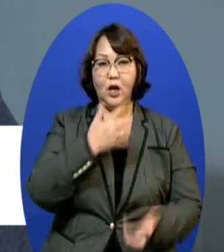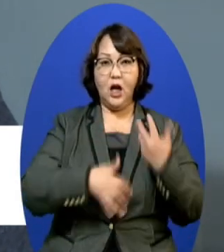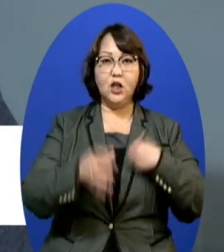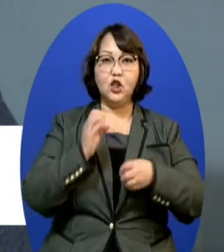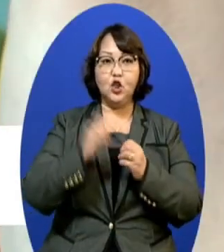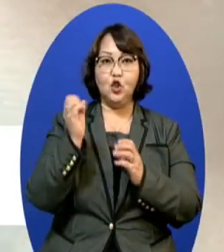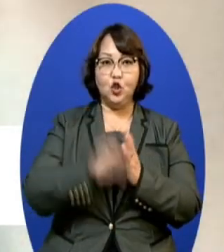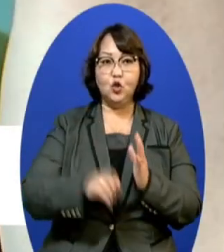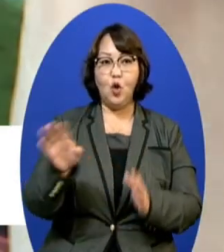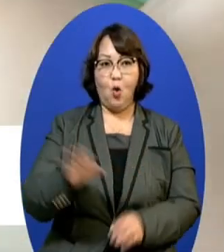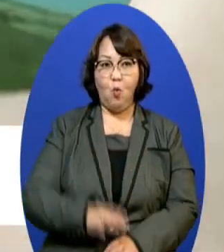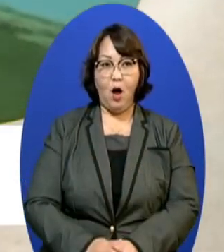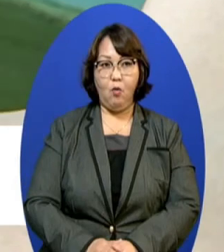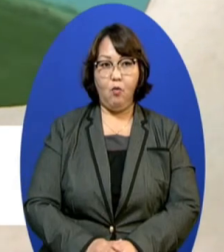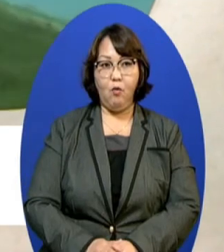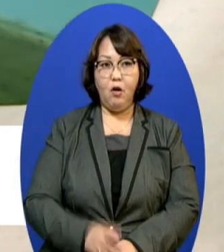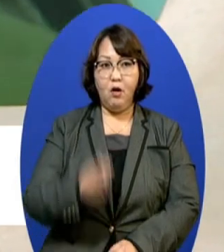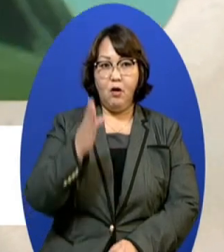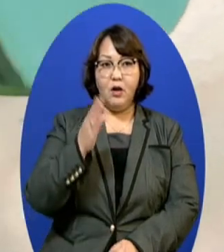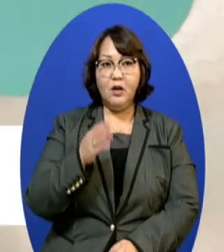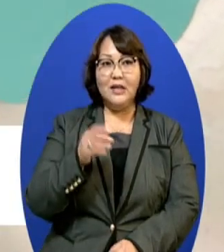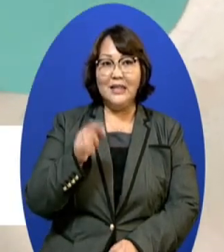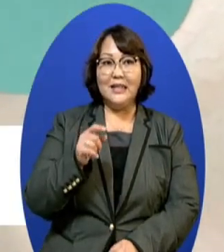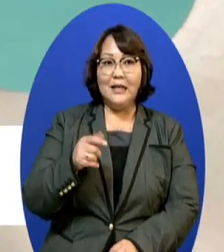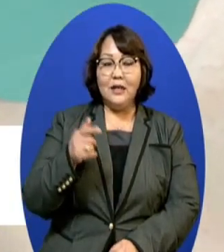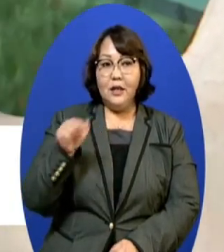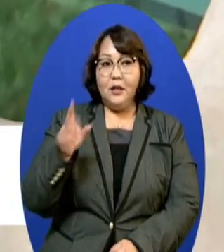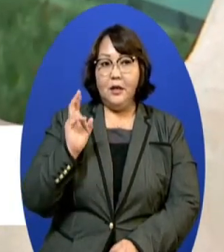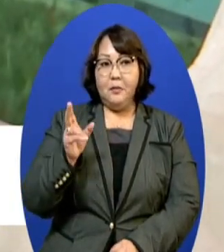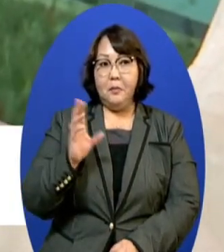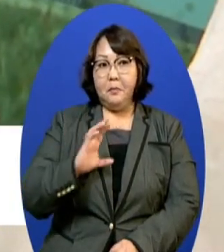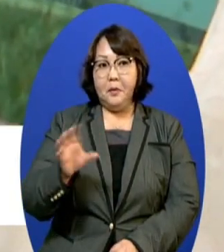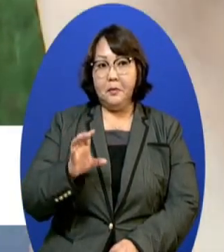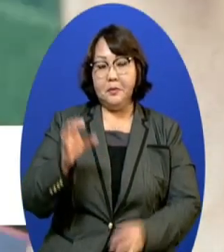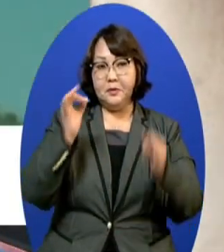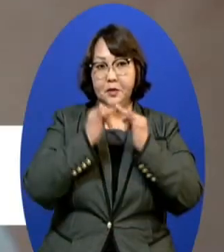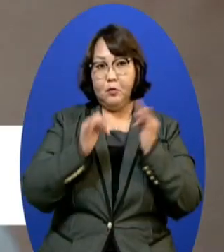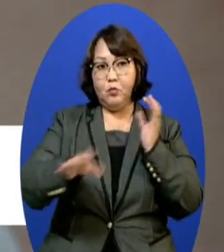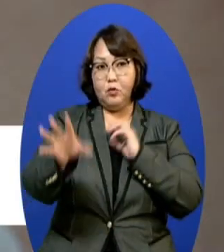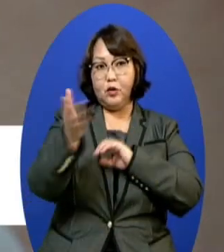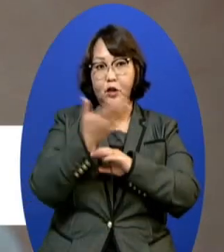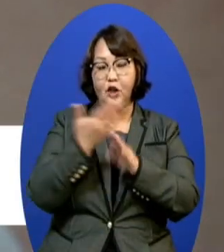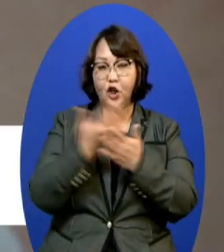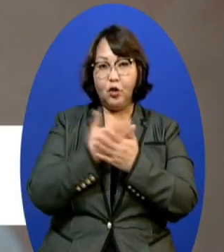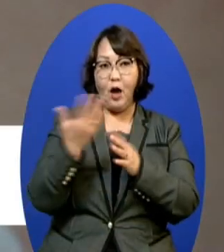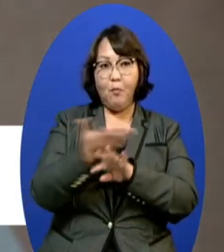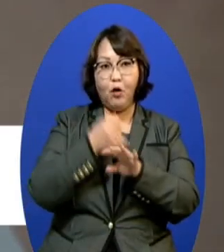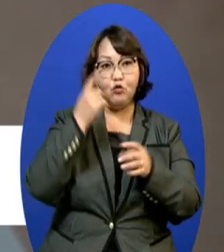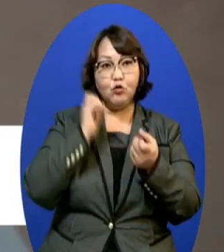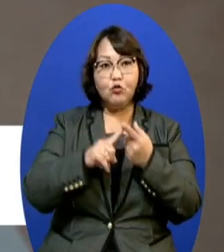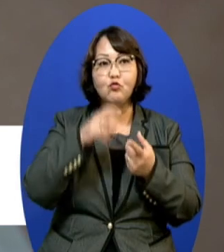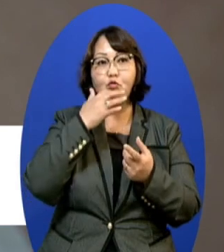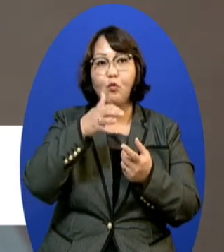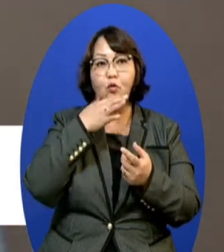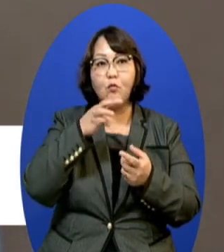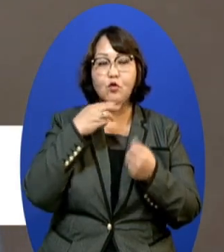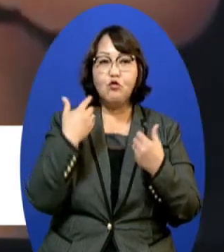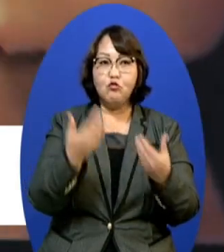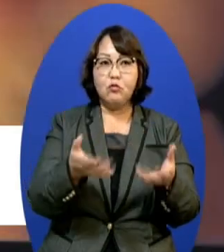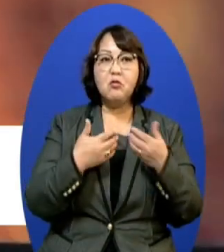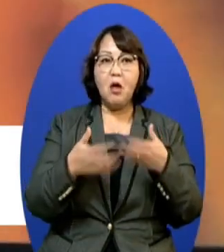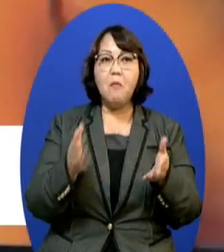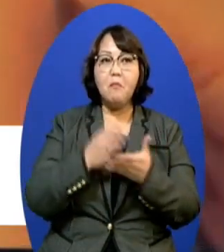асуудал ер нь бол Media Group компани хамт олон цахим орчинд киногоо хамгаалуулах хүсэлтэй уран бүтээлчдэд зөвлөгөө мэдээлэл өгөхөд нээлттэй гэдгийг